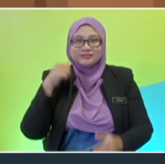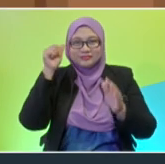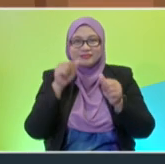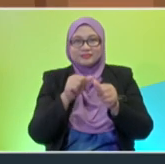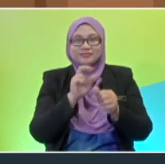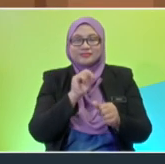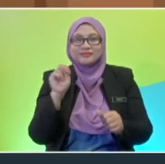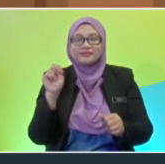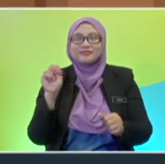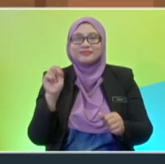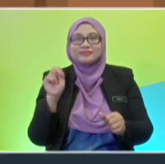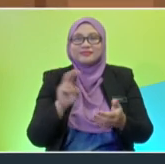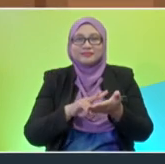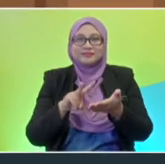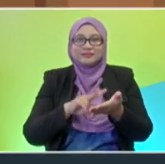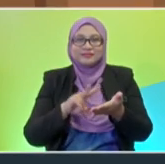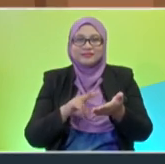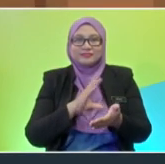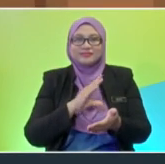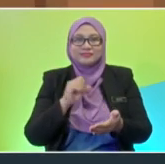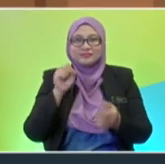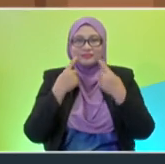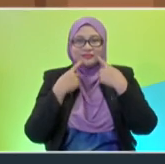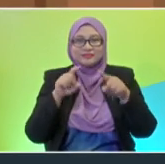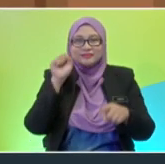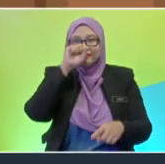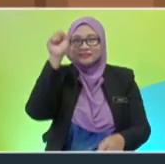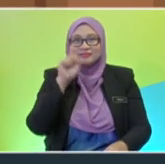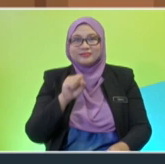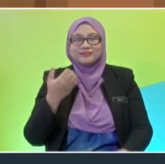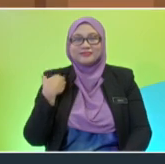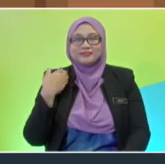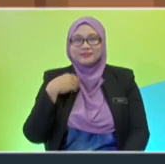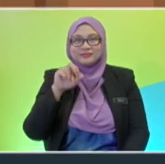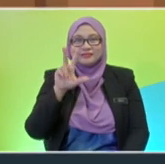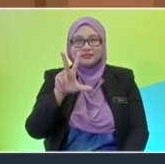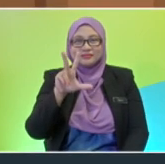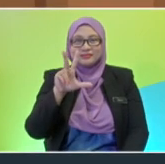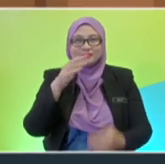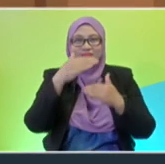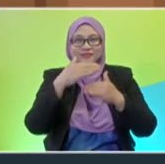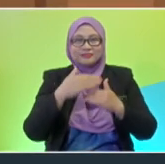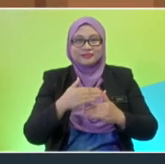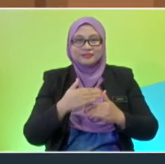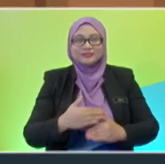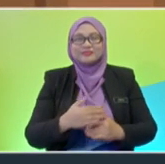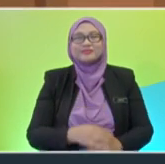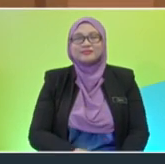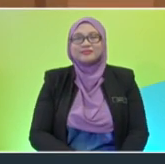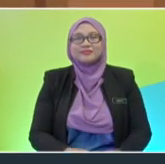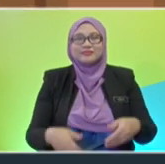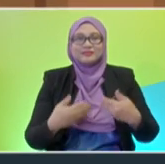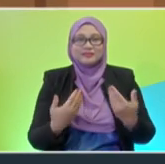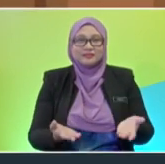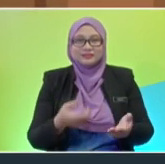yang berikutnya baik kita muliakan dengan baca petikan dahulu ada tiga oke kita beri peluang kepada setiap seorang